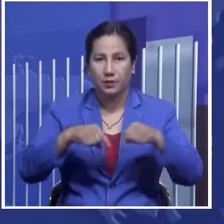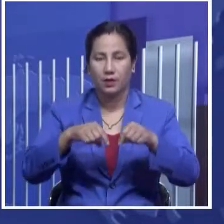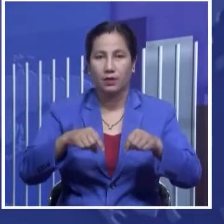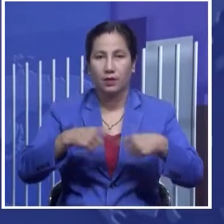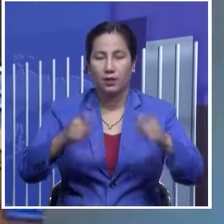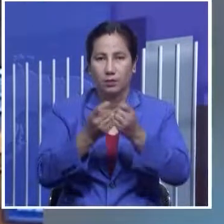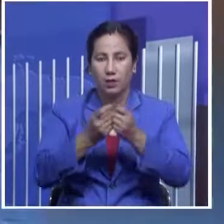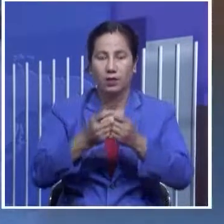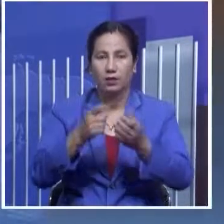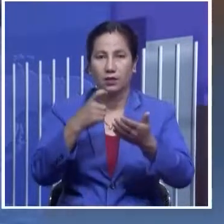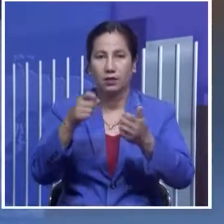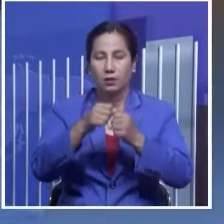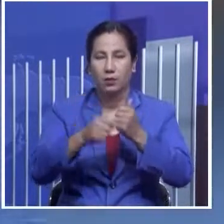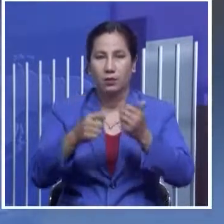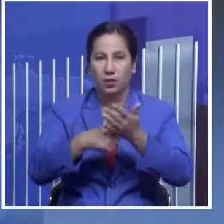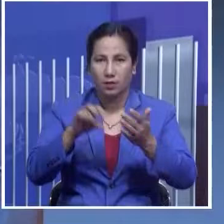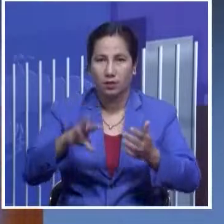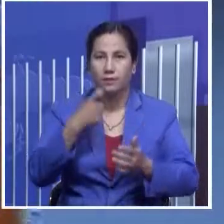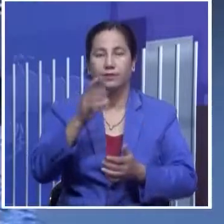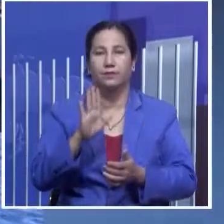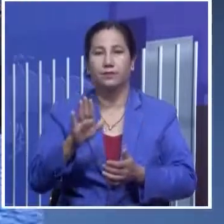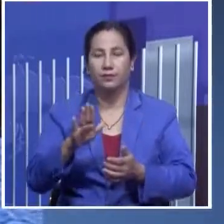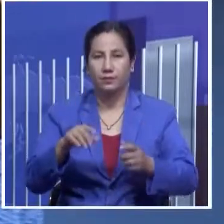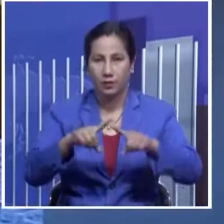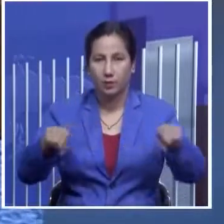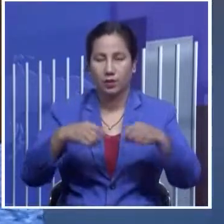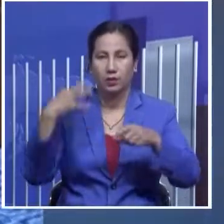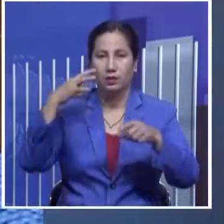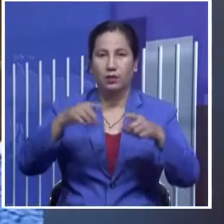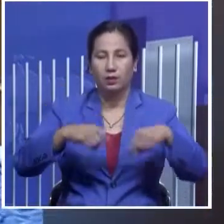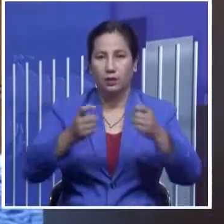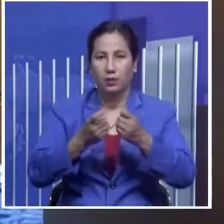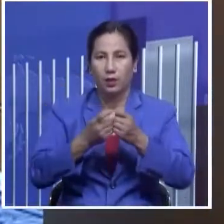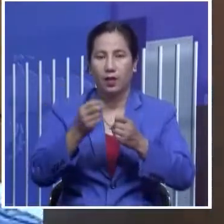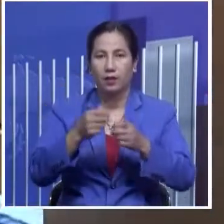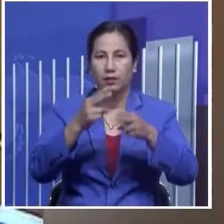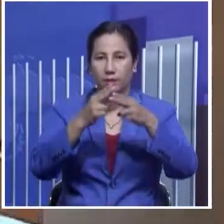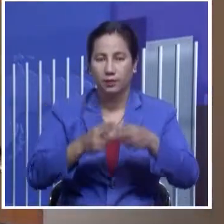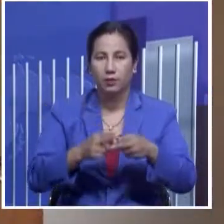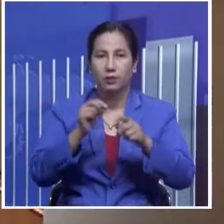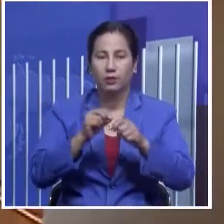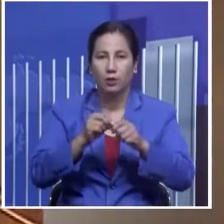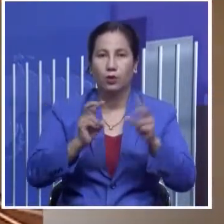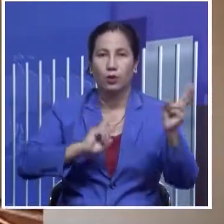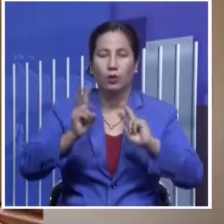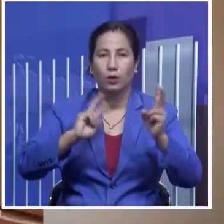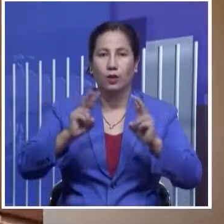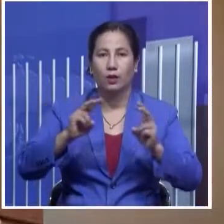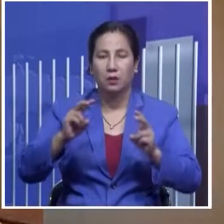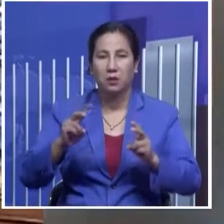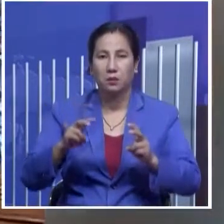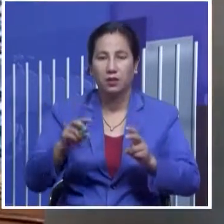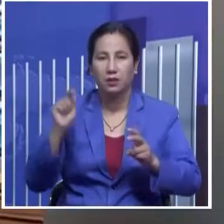उहाँले आफूले पदबाट राजीनामा दिएको बताउनु भएको हो। प्रतिनिधि सभाले आगामी आर्थिक वर्षको बजेट निर्माणका सन्दर्भमा अनाधिकृत